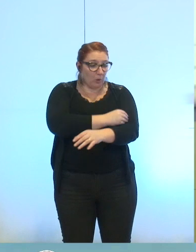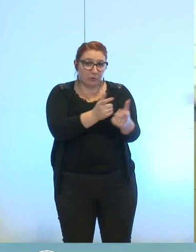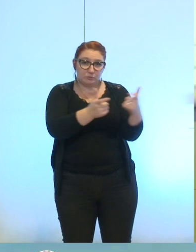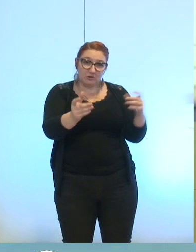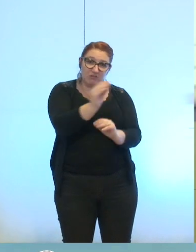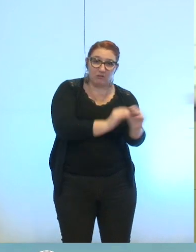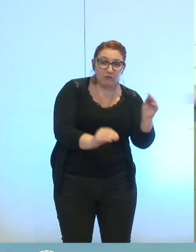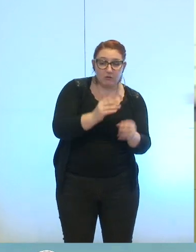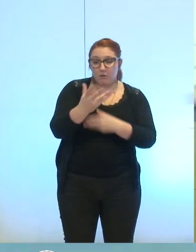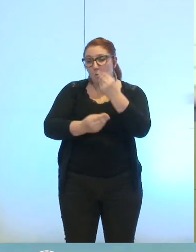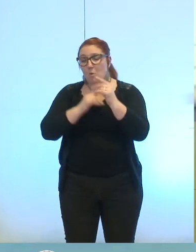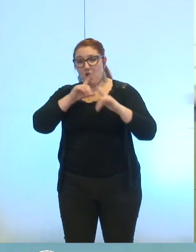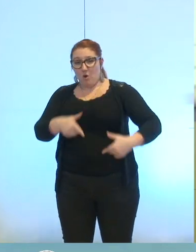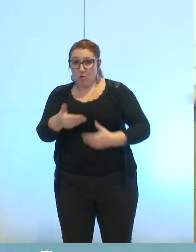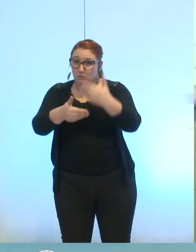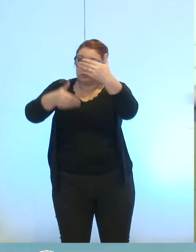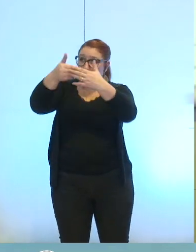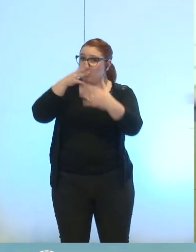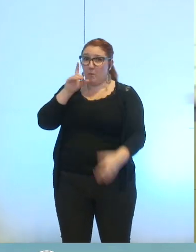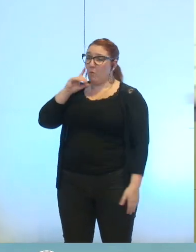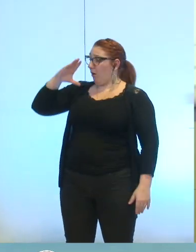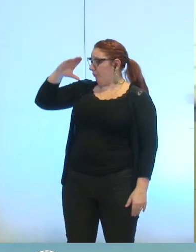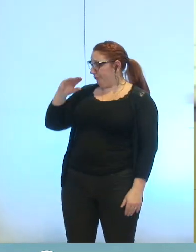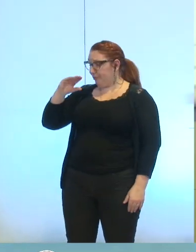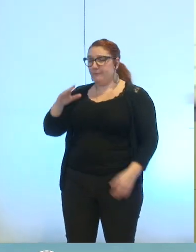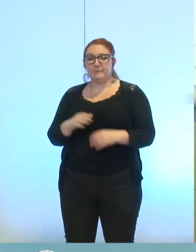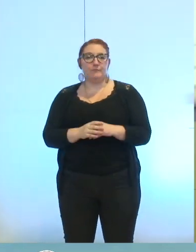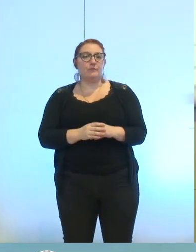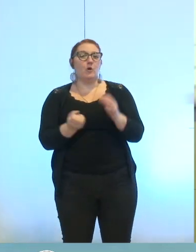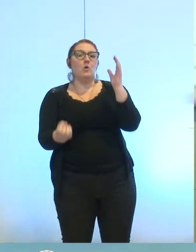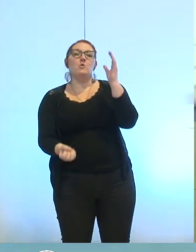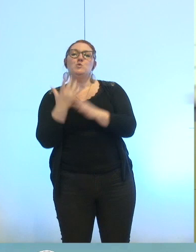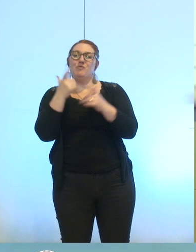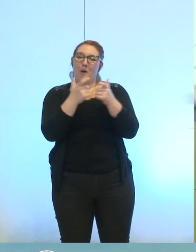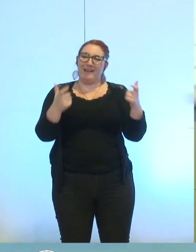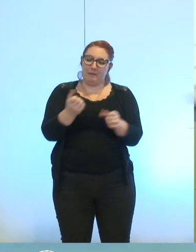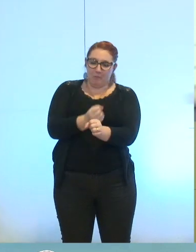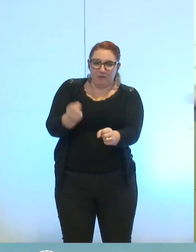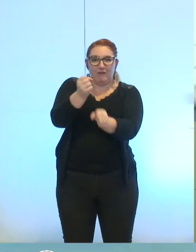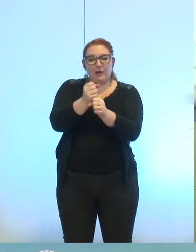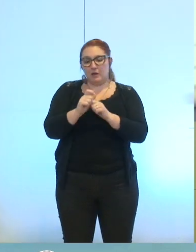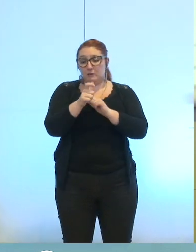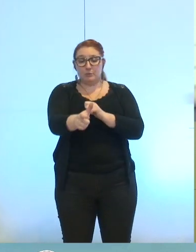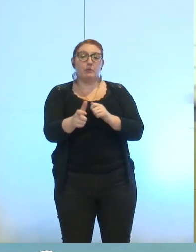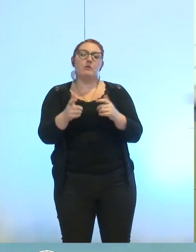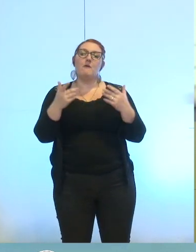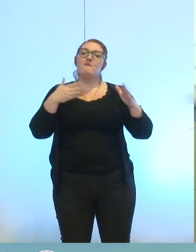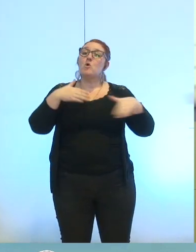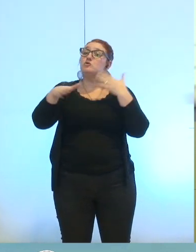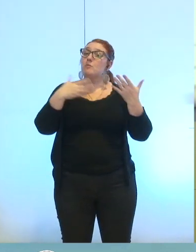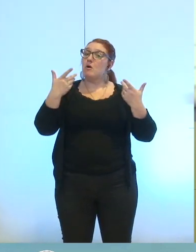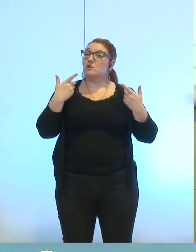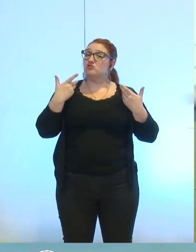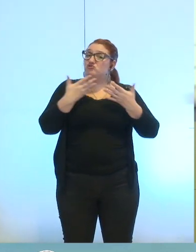construire des écoles chaque nouvelle réalisation d'équipement génère ensuite des charges de fonctionnement